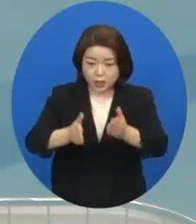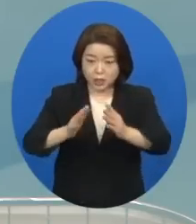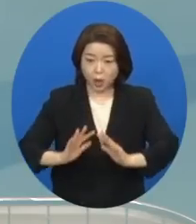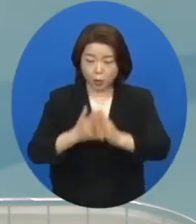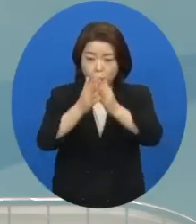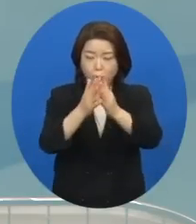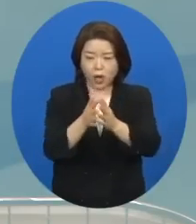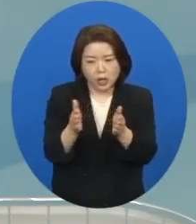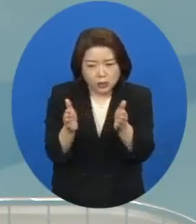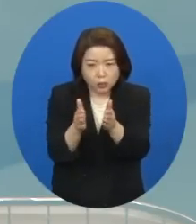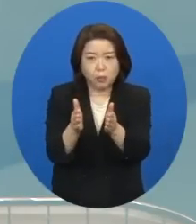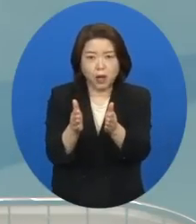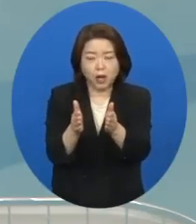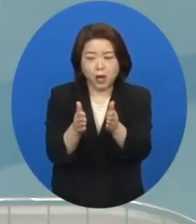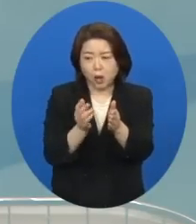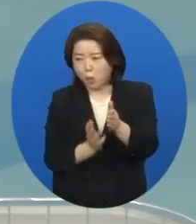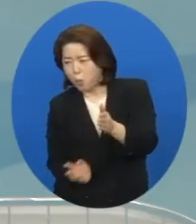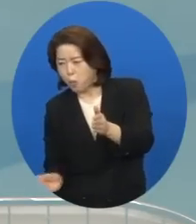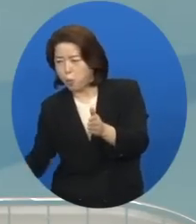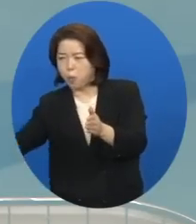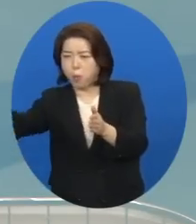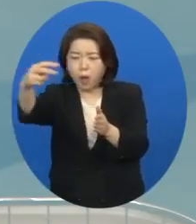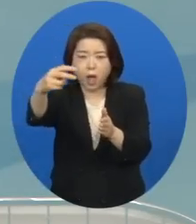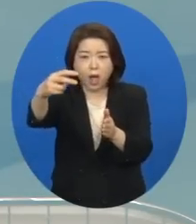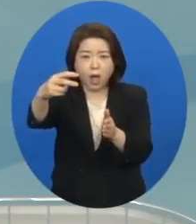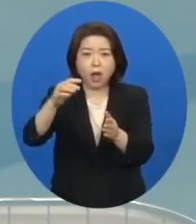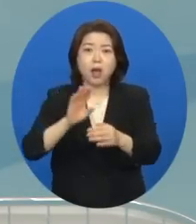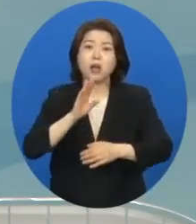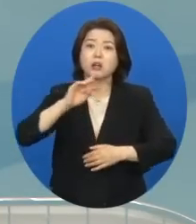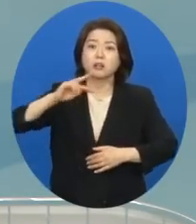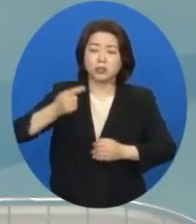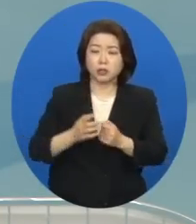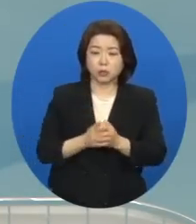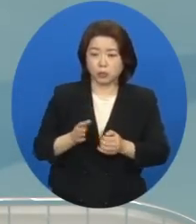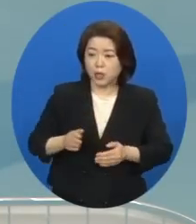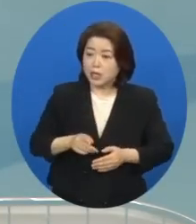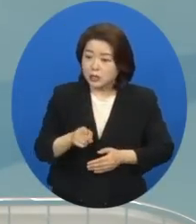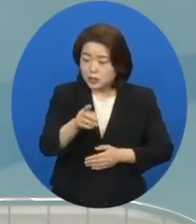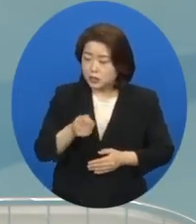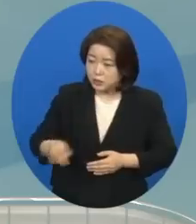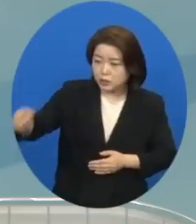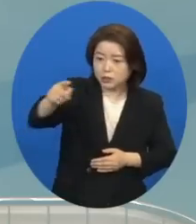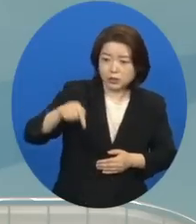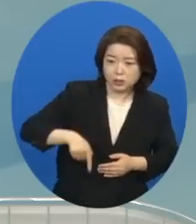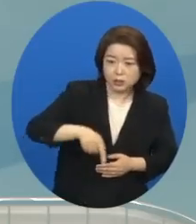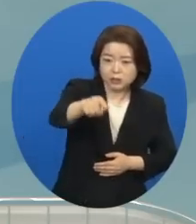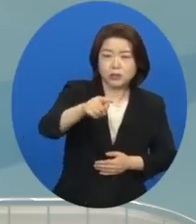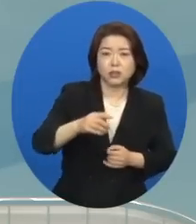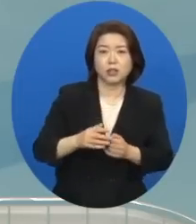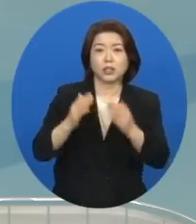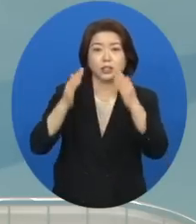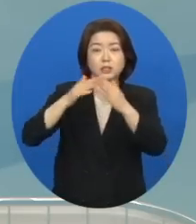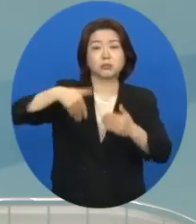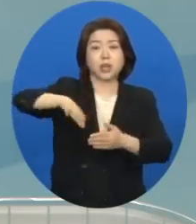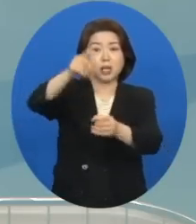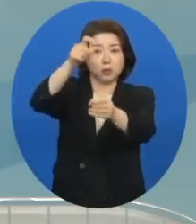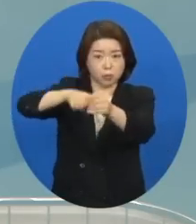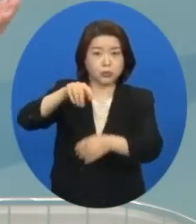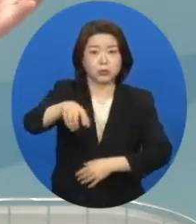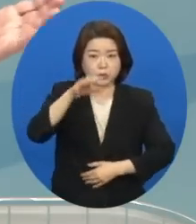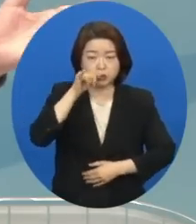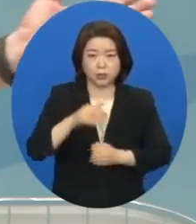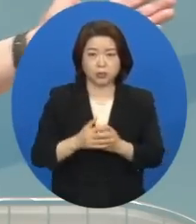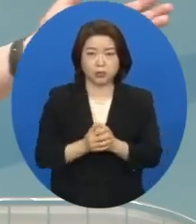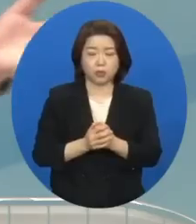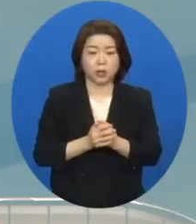길이 좁고 돌아가야 되고, 그래도 그 길이 집으로 가는 길이면 가잖아요. 좋은